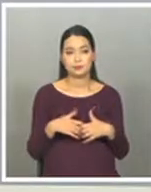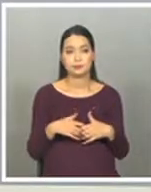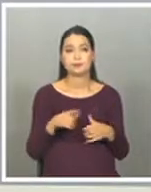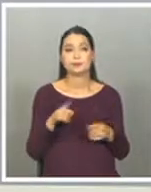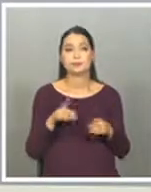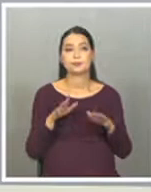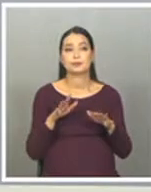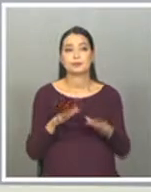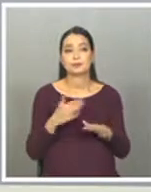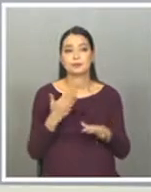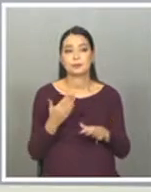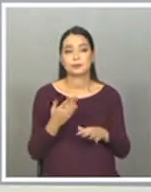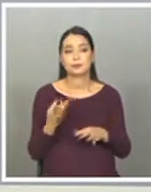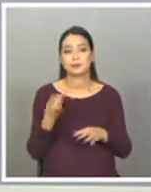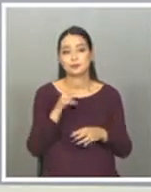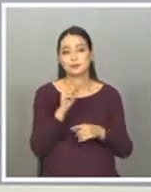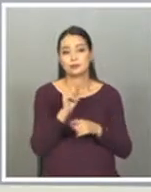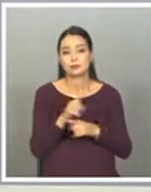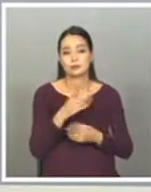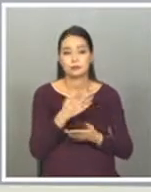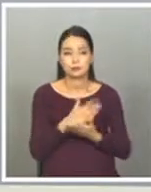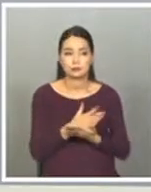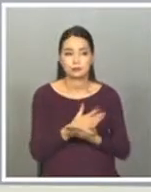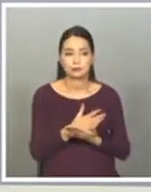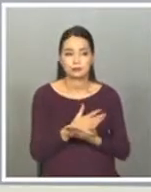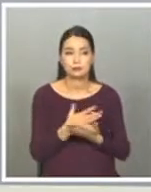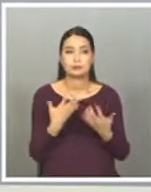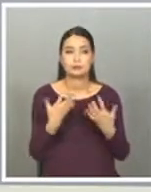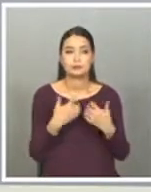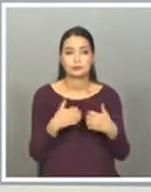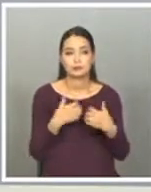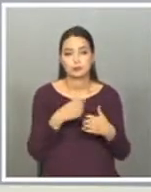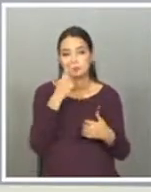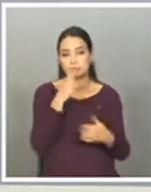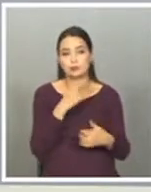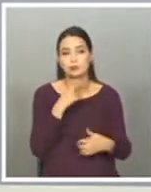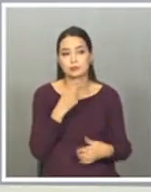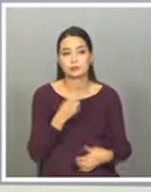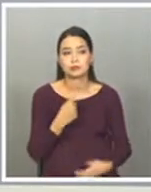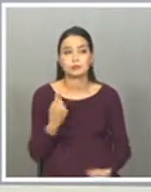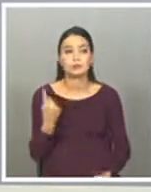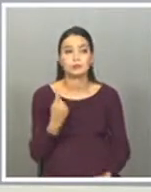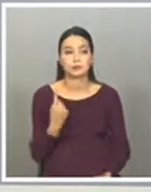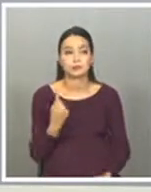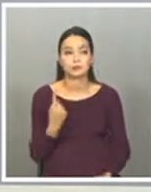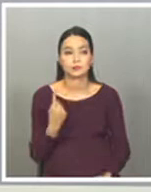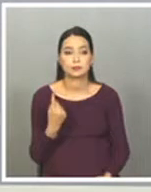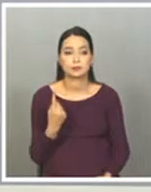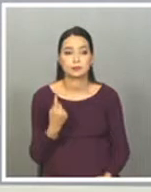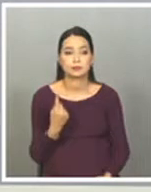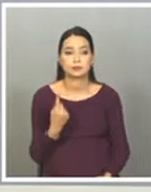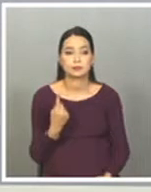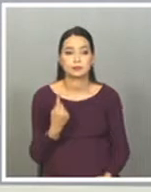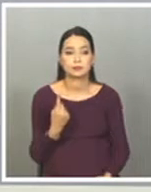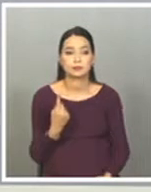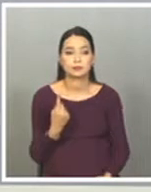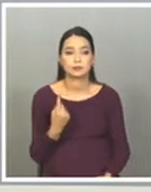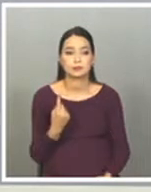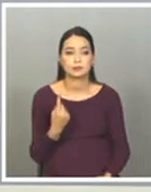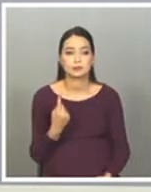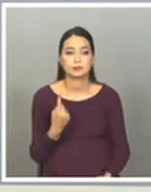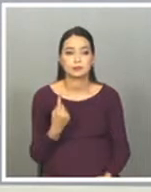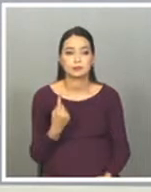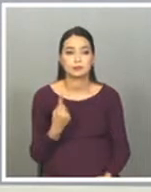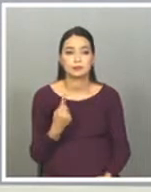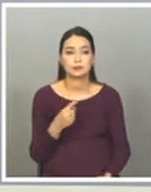екі тапсырма берілген, шешуіне назар аударайық. Біріншісі, бірінші жақшада P-ның